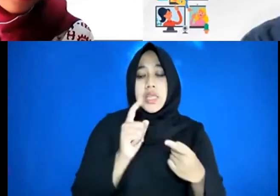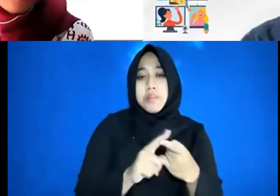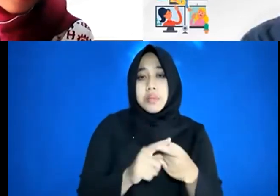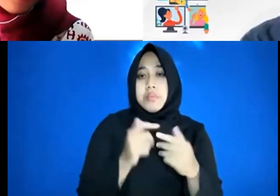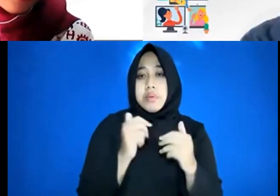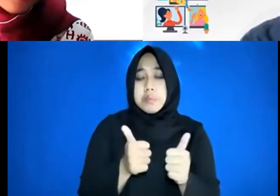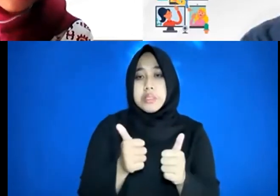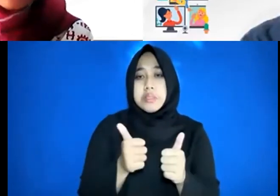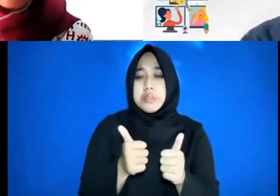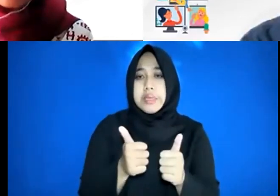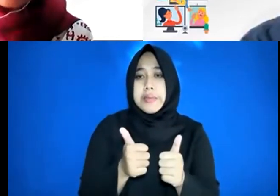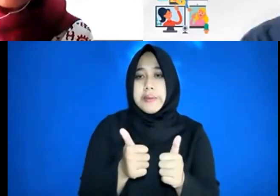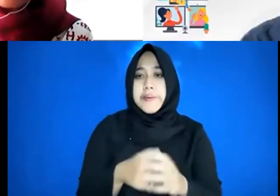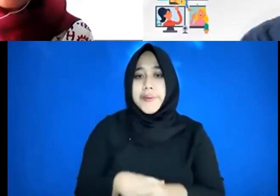bisa